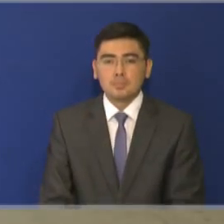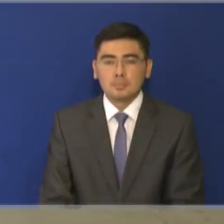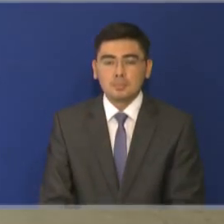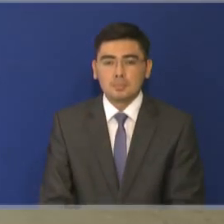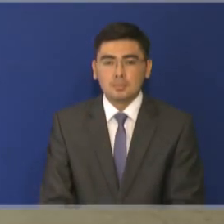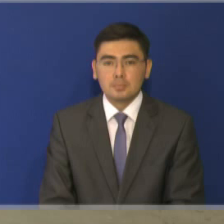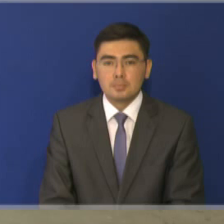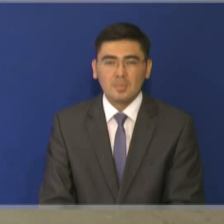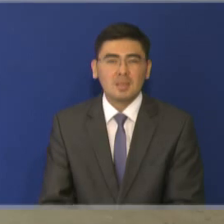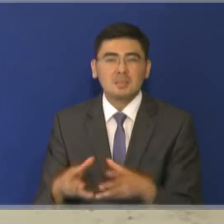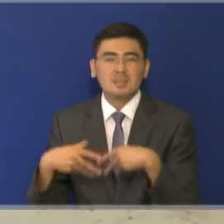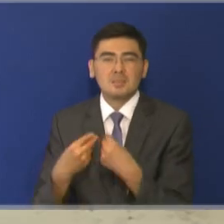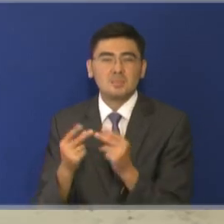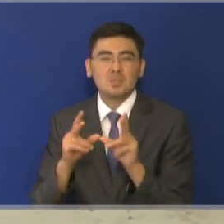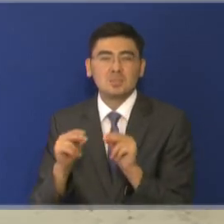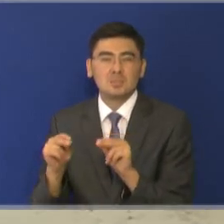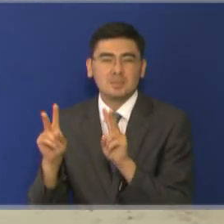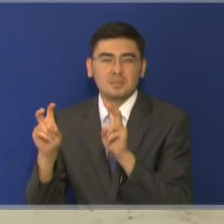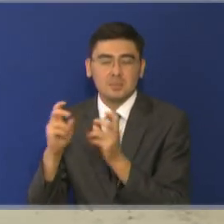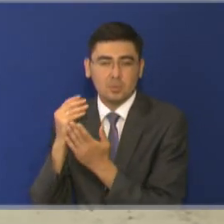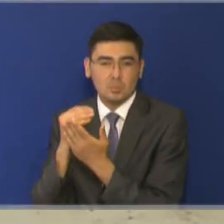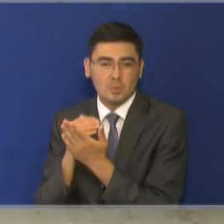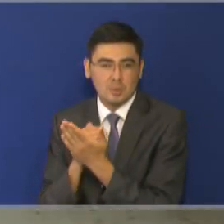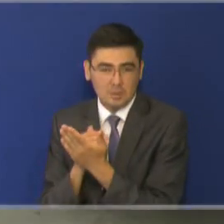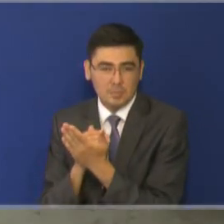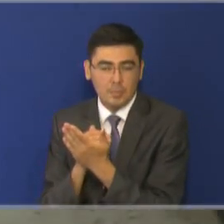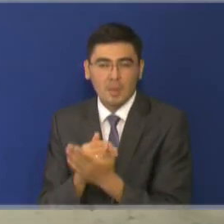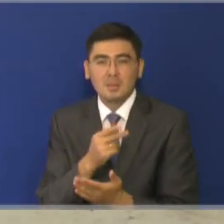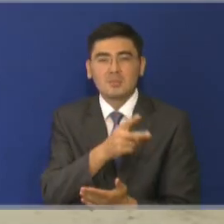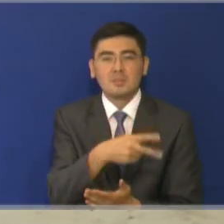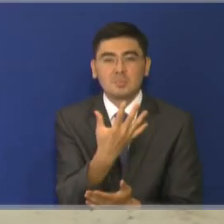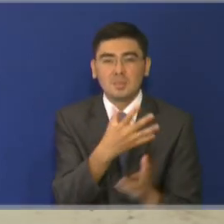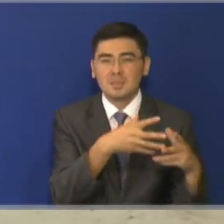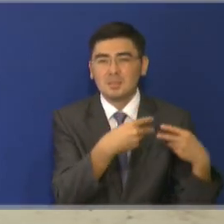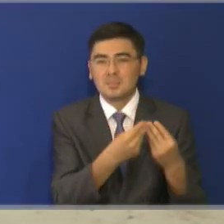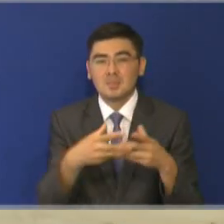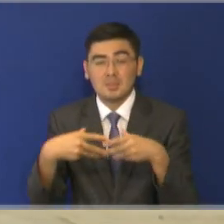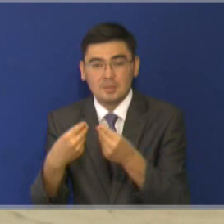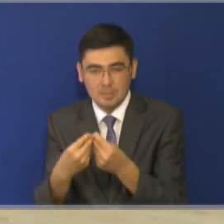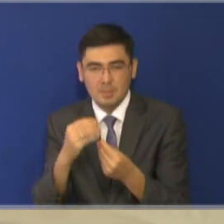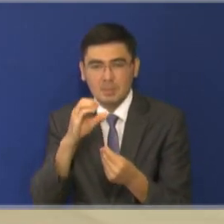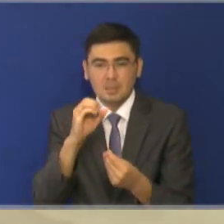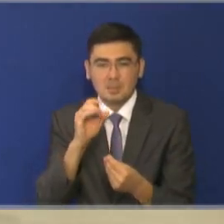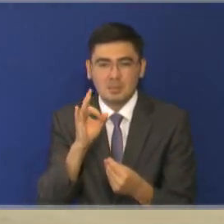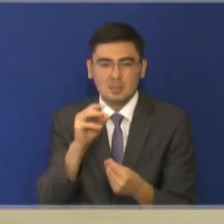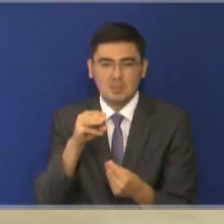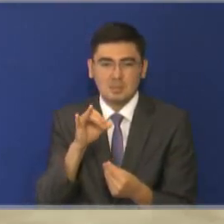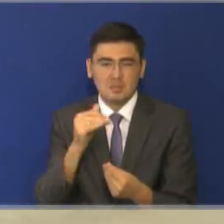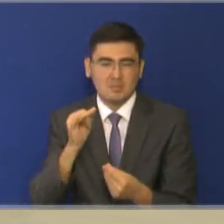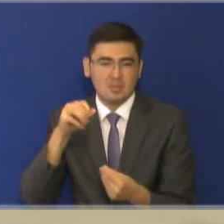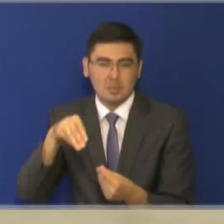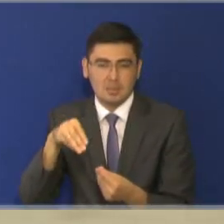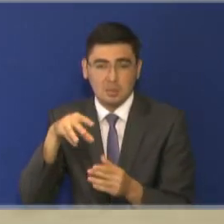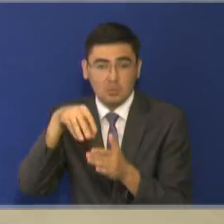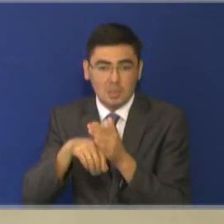Ағымдағы жылы бақытты отбасы ипотекалық бағдарламасы бойынша қаламыздағы 25 отбасы тұрғын үй сертификаттарына ие болды. Оның әрқайсысының құны